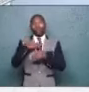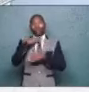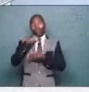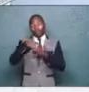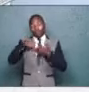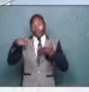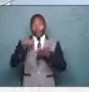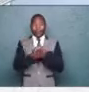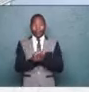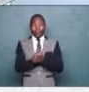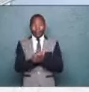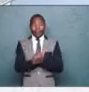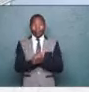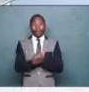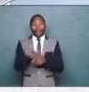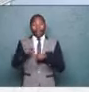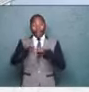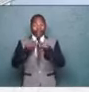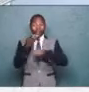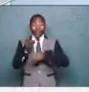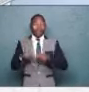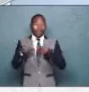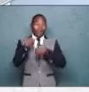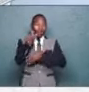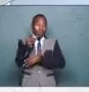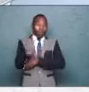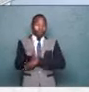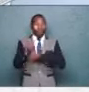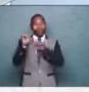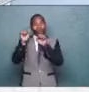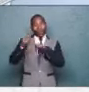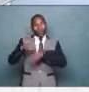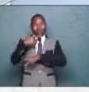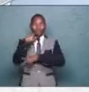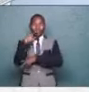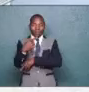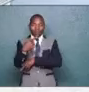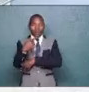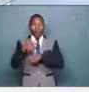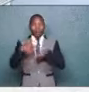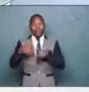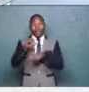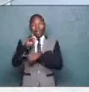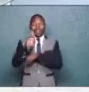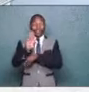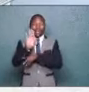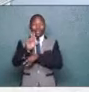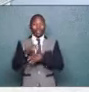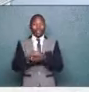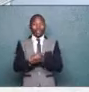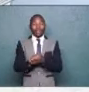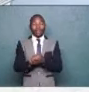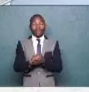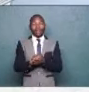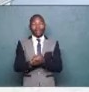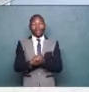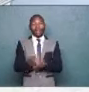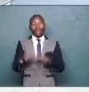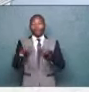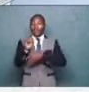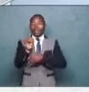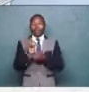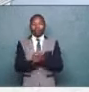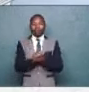kulembetsa. Pepala limeneli limaperekedwa kwa amene wavomerezedwa koma chiphaso chake sichinatuluke